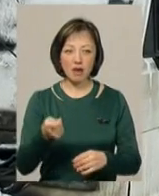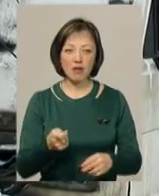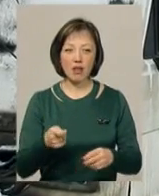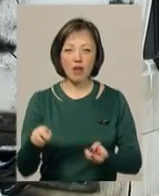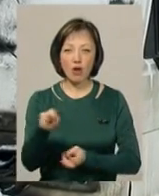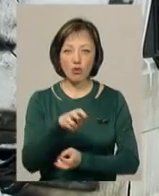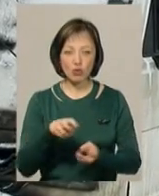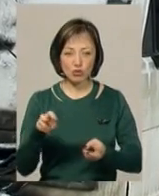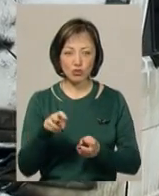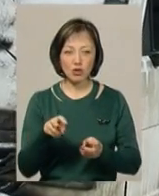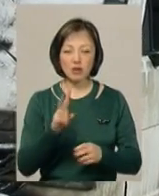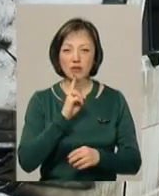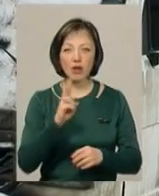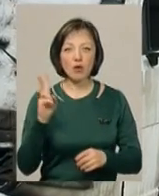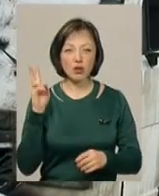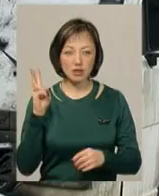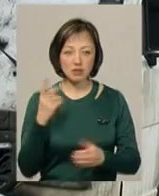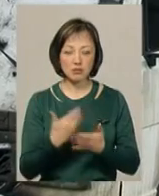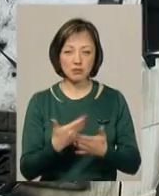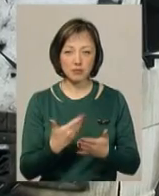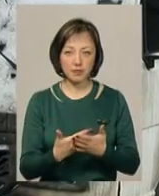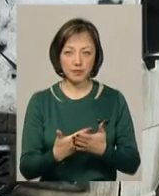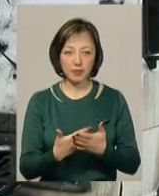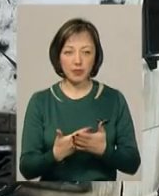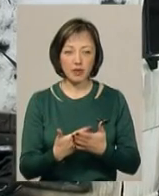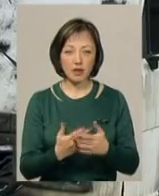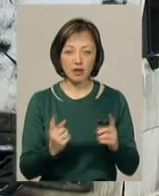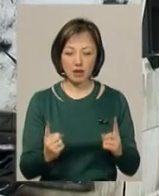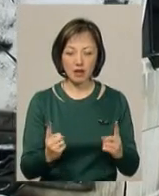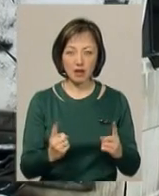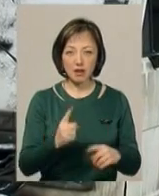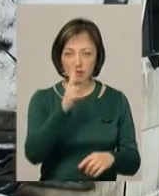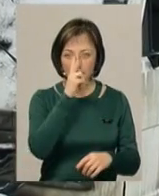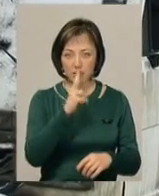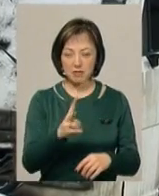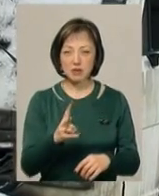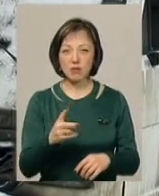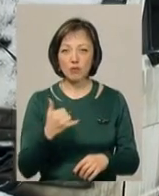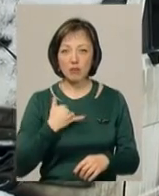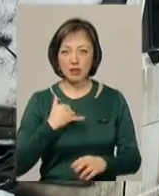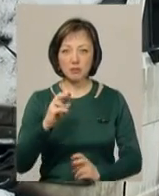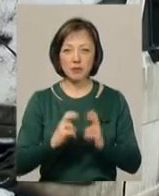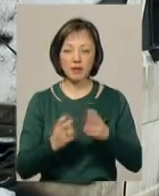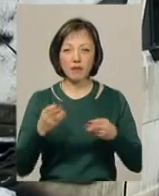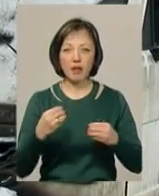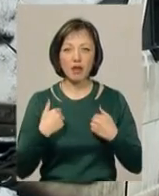розшук. Два роки назад приблизно, інтервалом десь місяців два, мене на підприємстві, де я